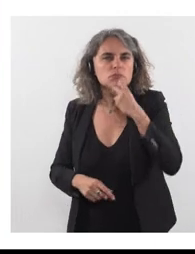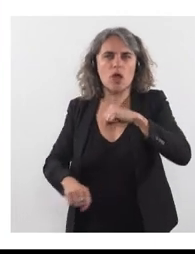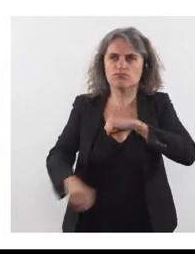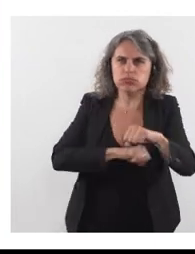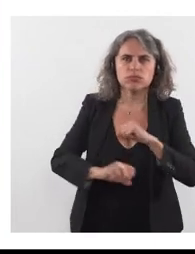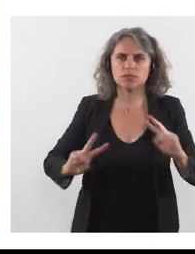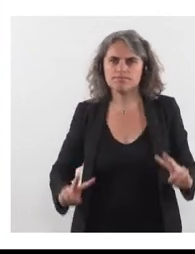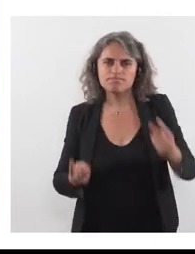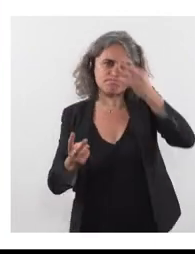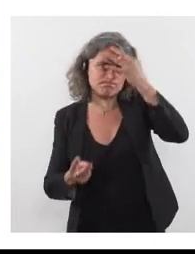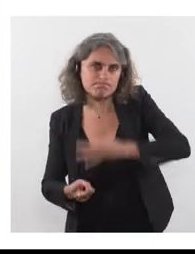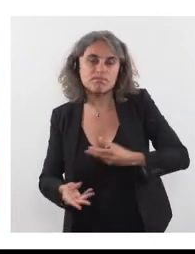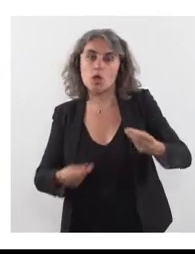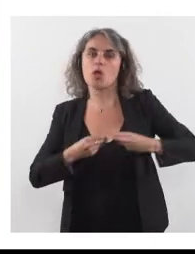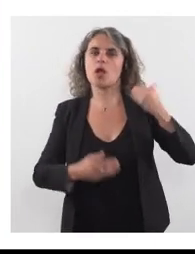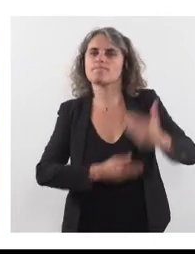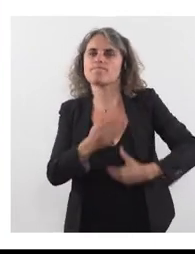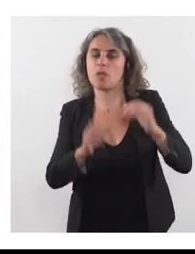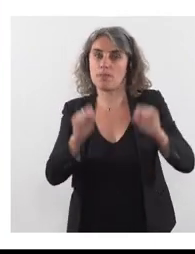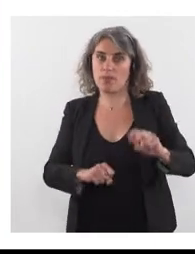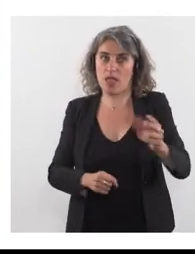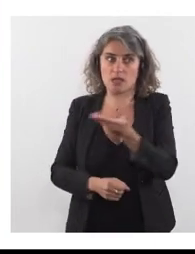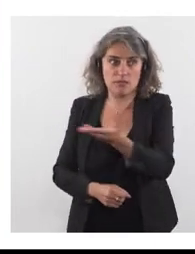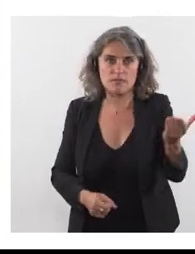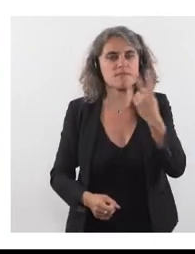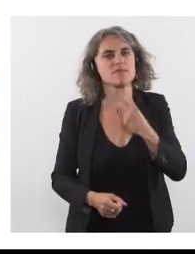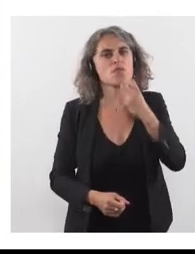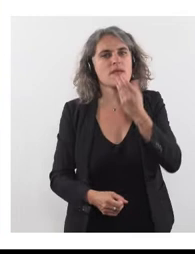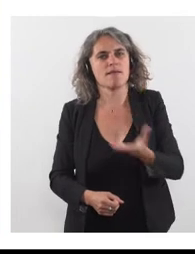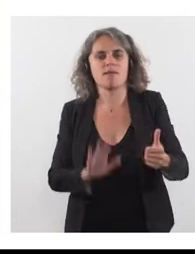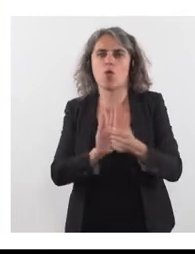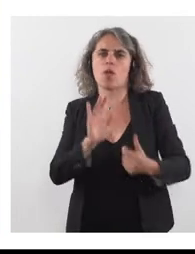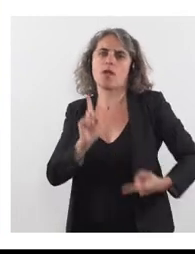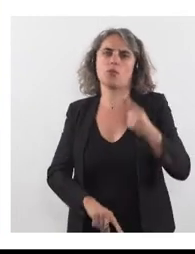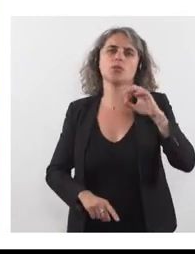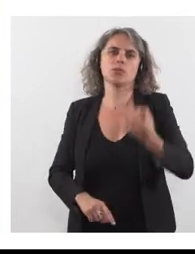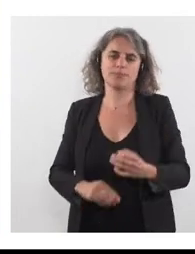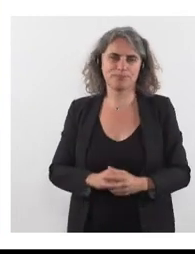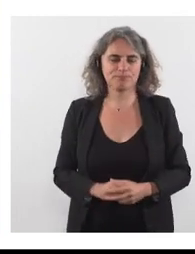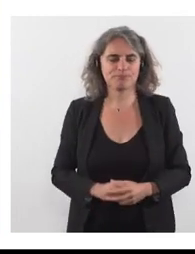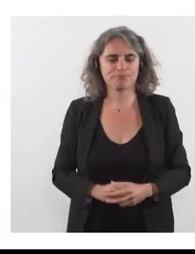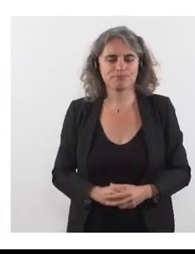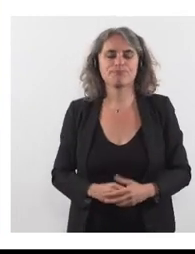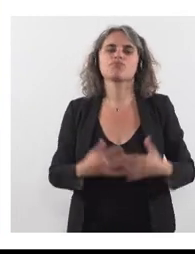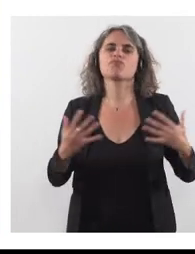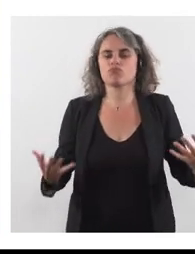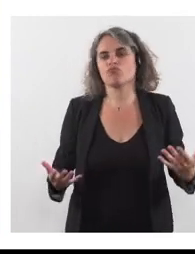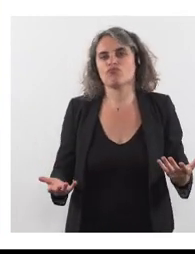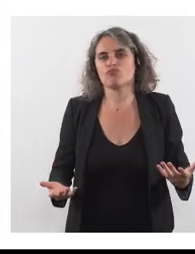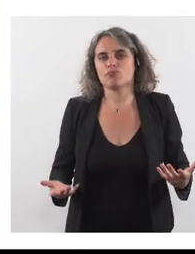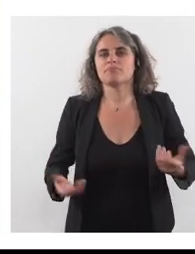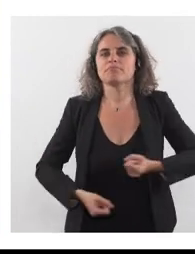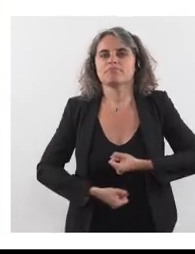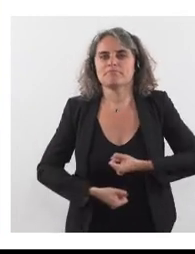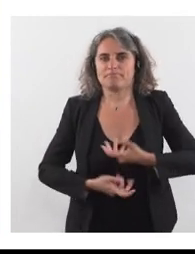pourrons pas avancer et la société civile a un rôle très important à jouer sur ces questions-là. Voici les quelques réflexions que je voulais partager